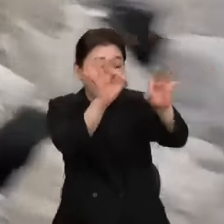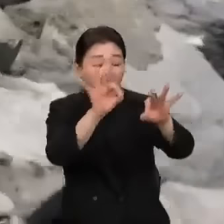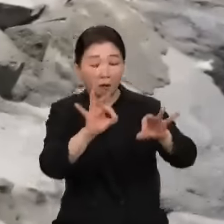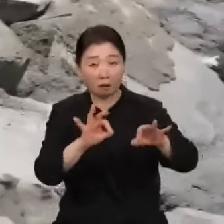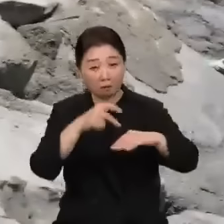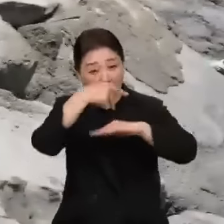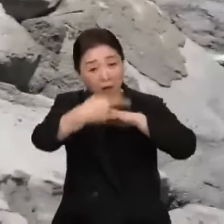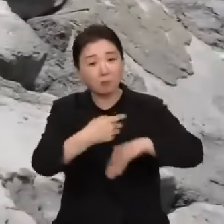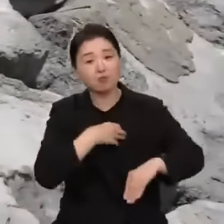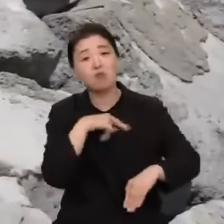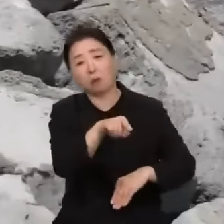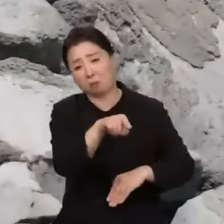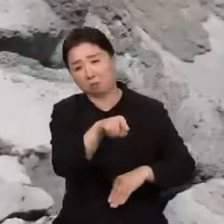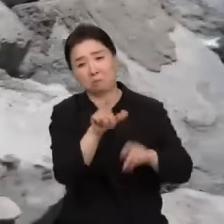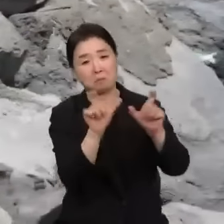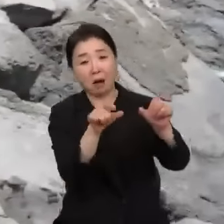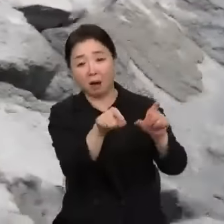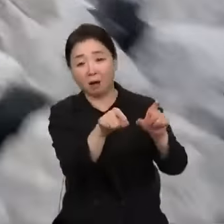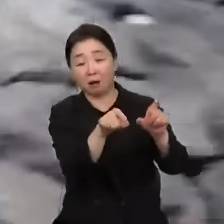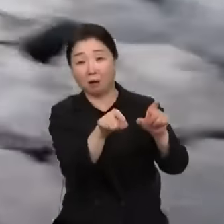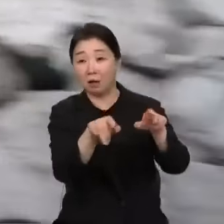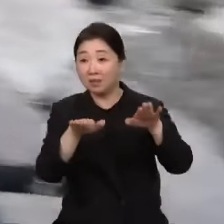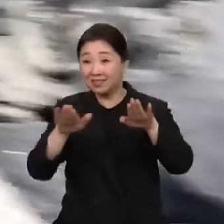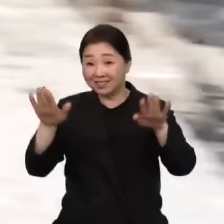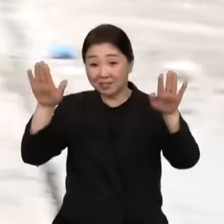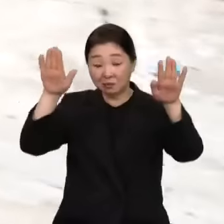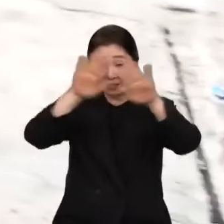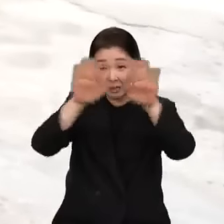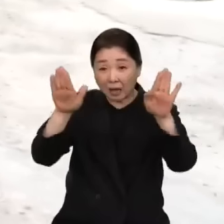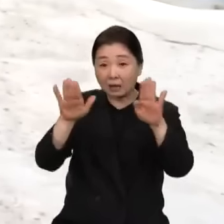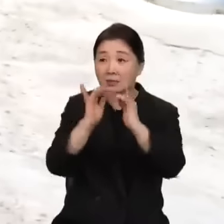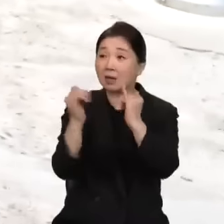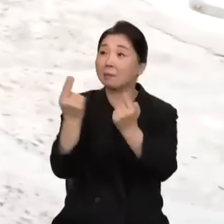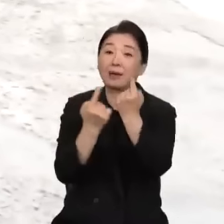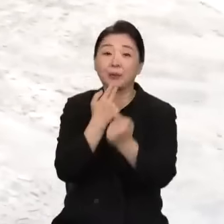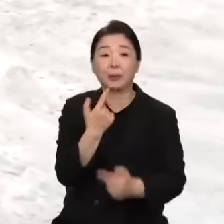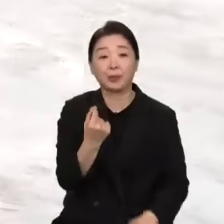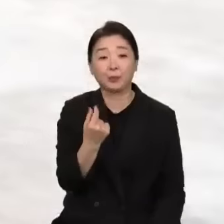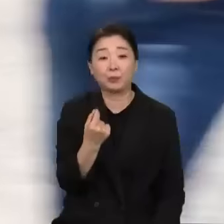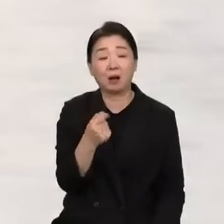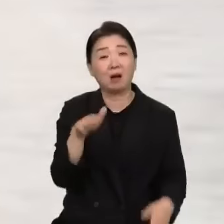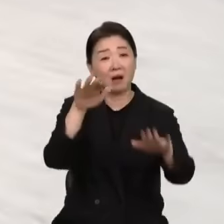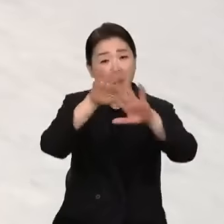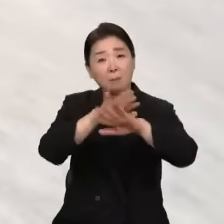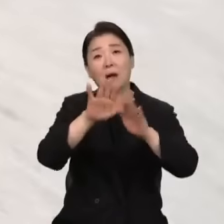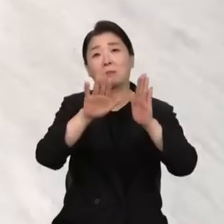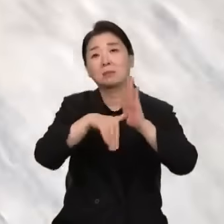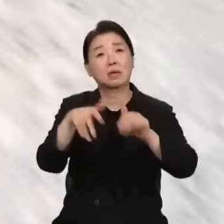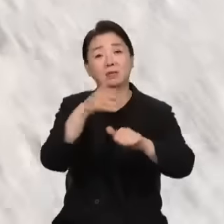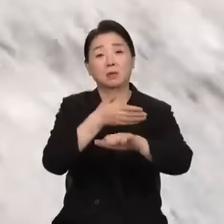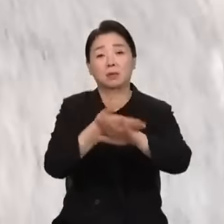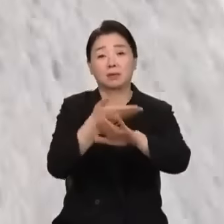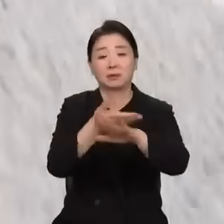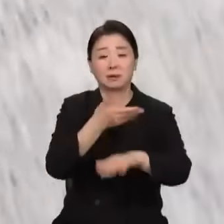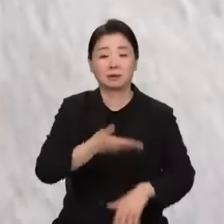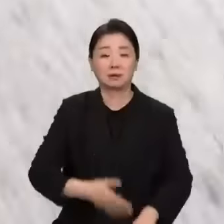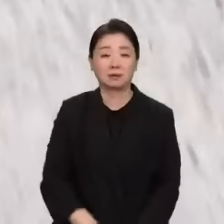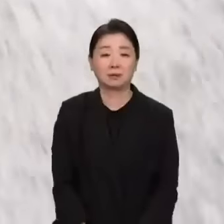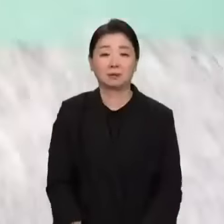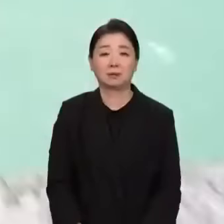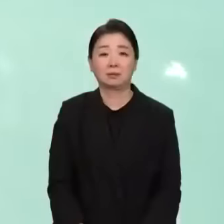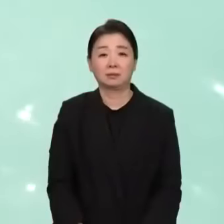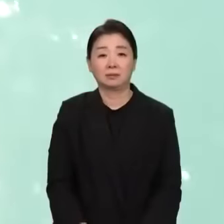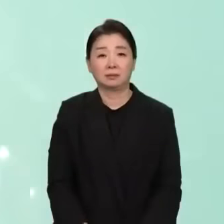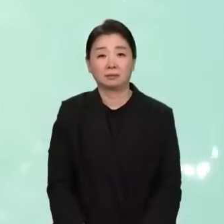알리는 안내문도 붙어 있는데요. 지금은 낮 시간이라서 사람이 그렇게 많은 편은 아니지만 밤이 되면 이곳은 완전히 분위기가